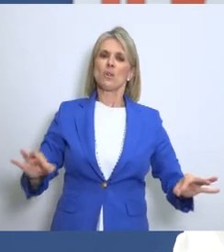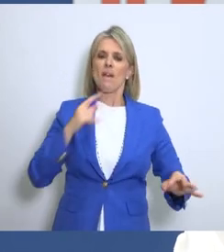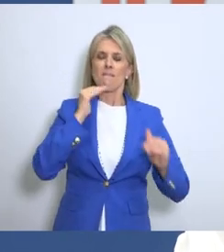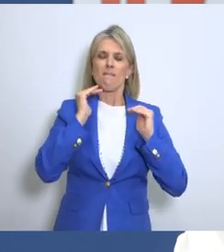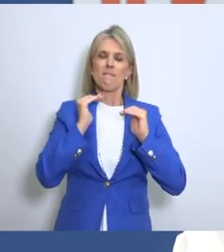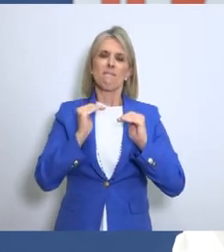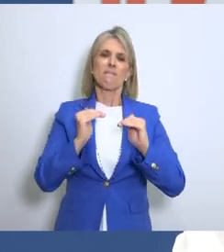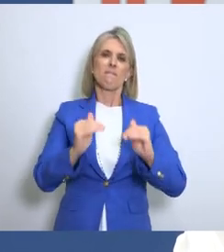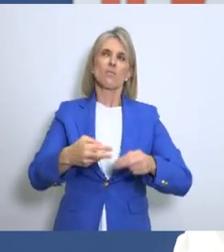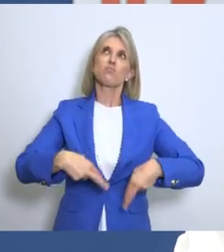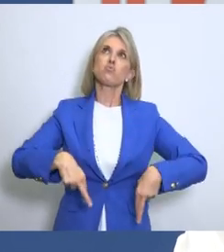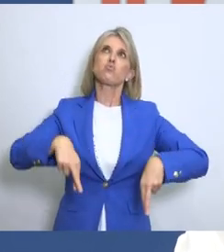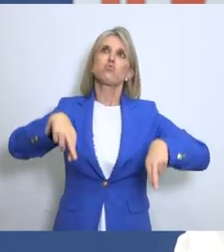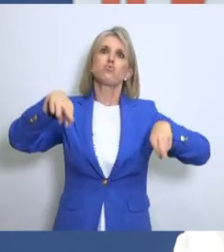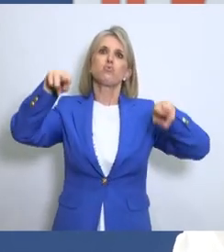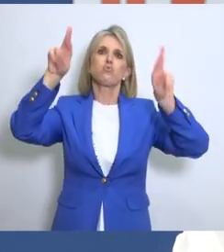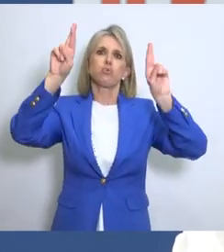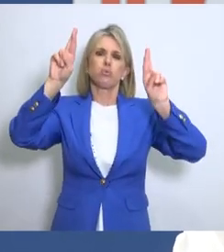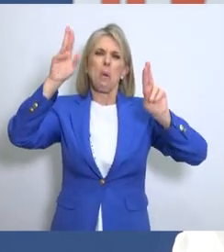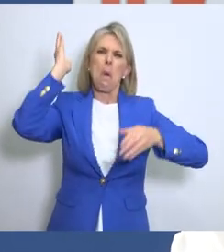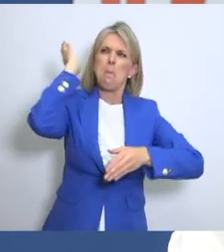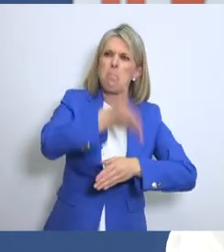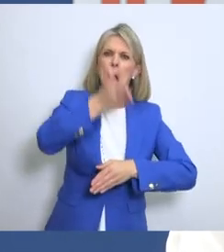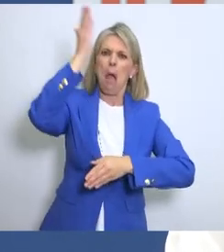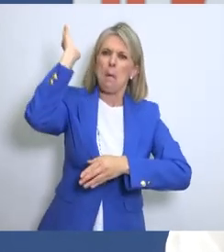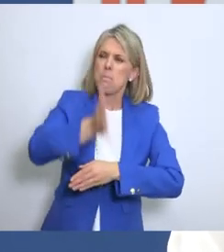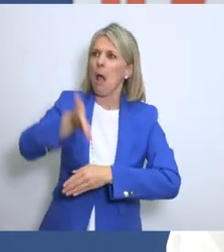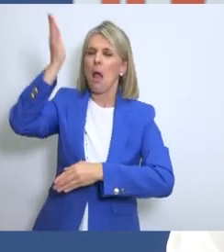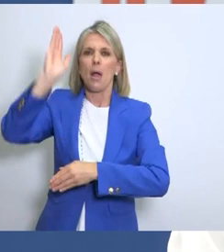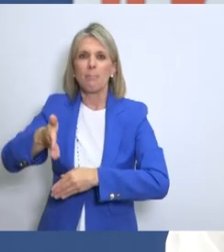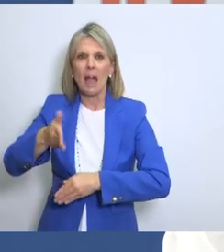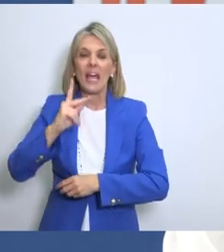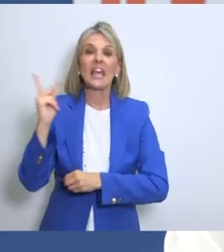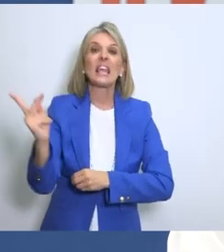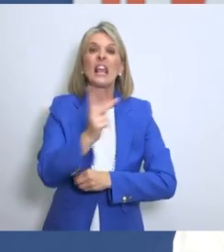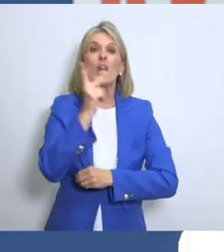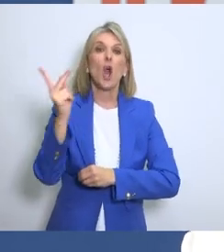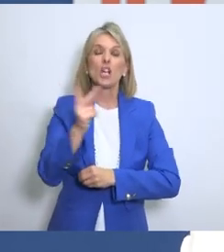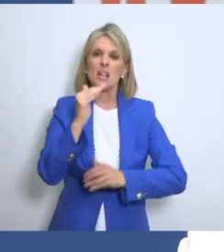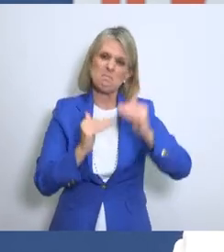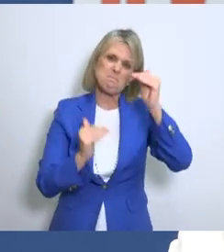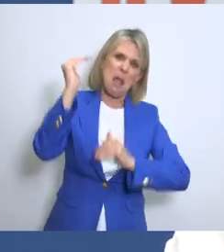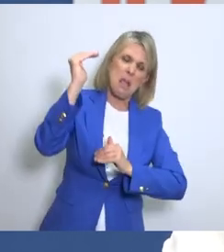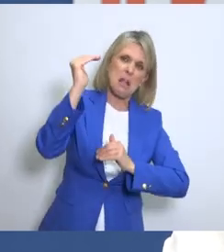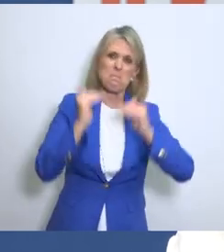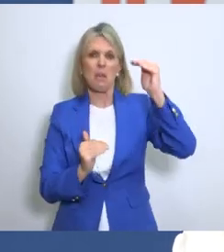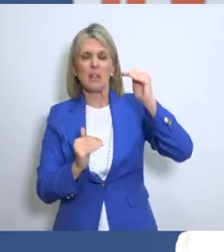στασιμότητα, στον πληθωρισμό, στις κυρώσεις, στις φαραωνικές κοινωνικές ανισότητες.